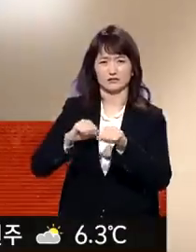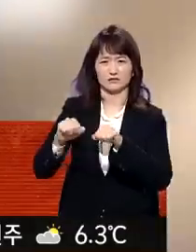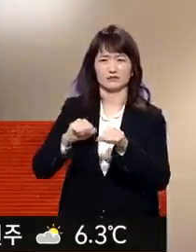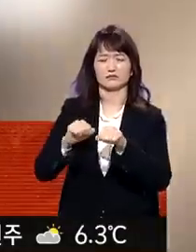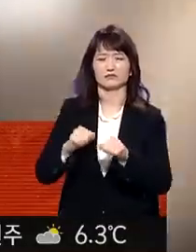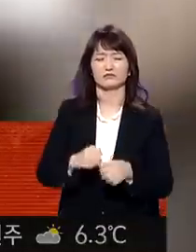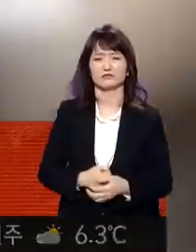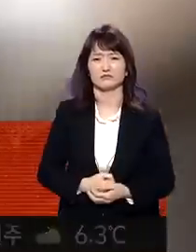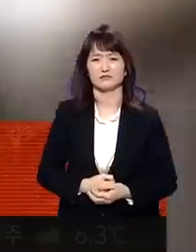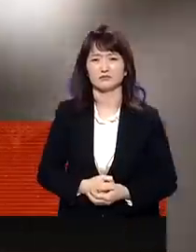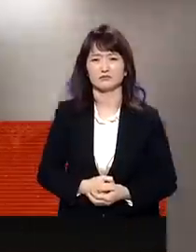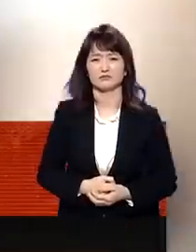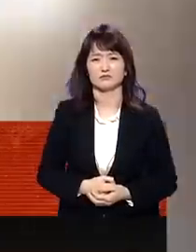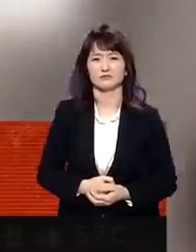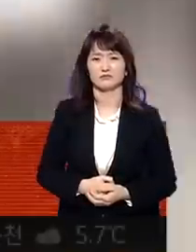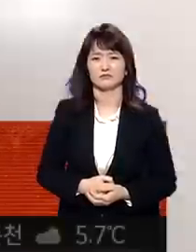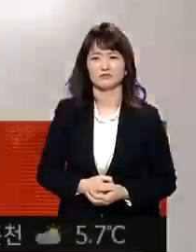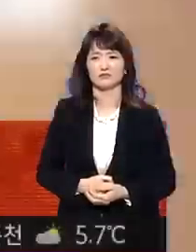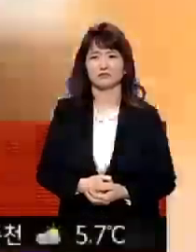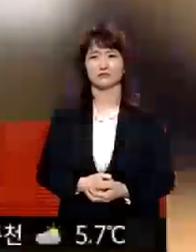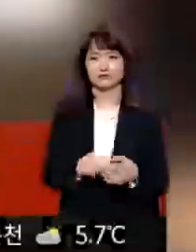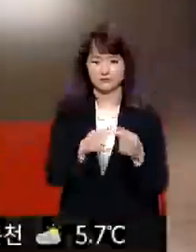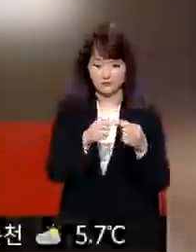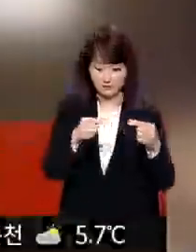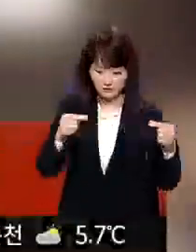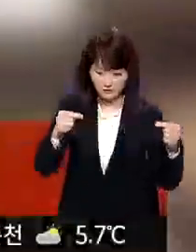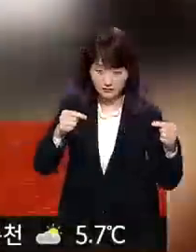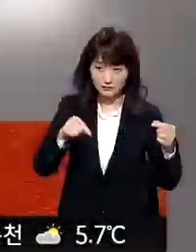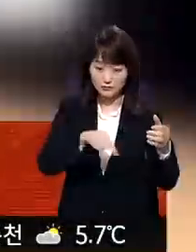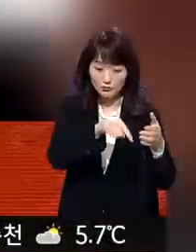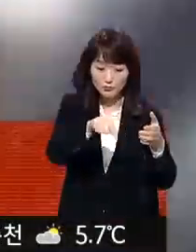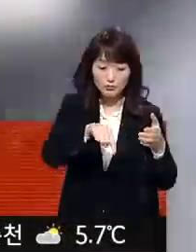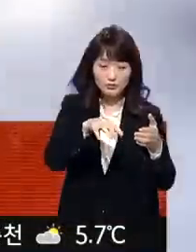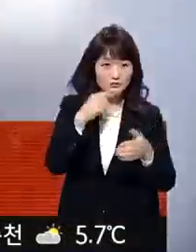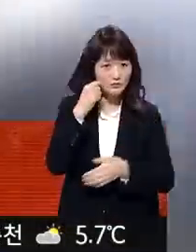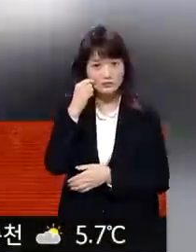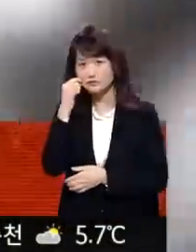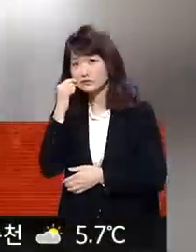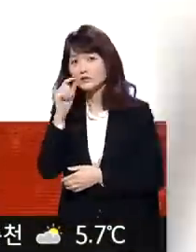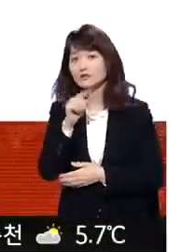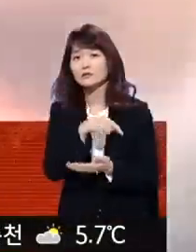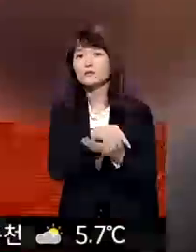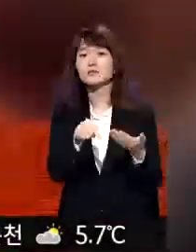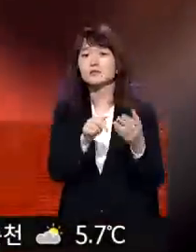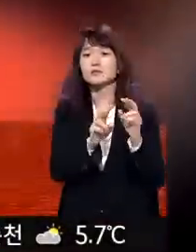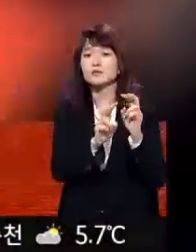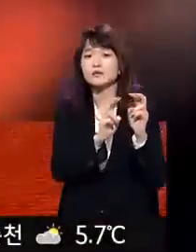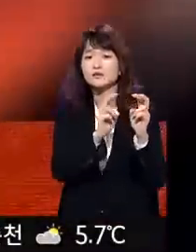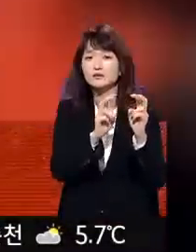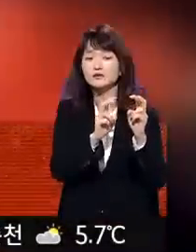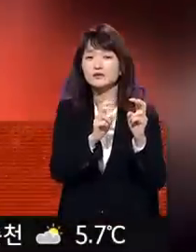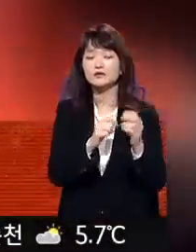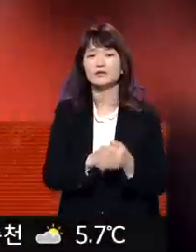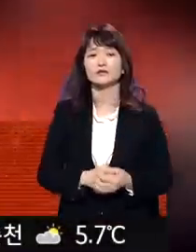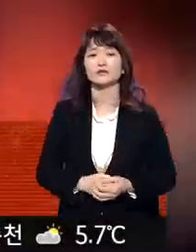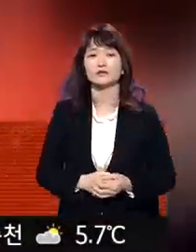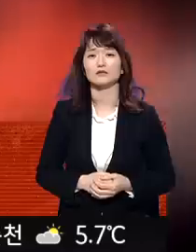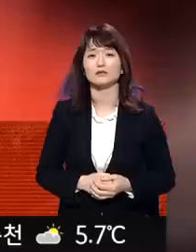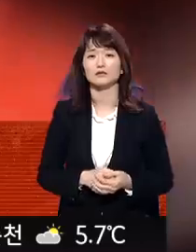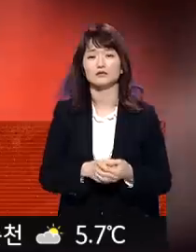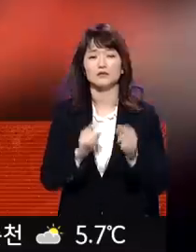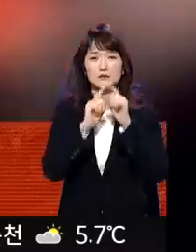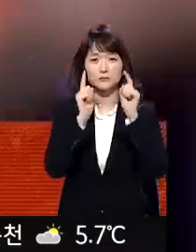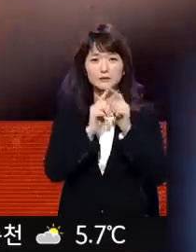비상식적인 일을 버린 겁니다. 아니 일본에서 말이죠? 네. 저게 유행인가 봐요? 맞습니다. 피해 업체들이 대대적으로